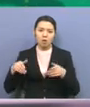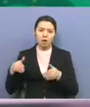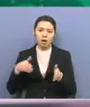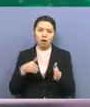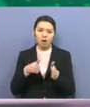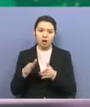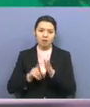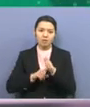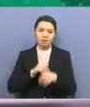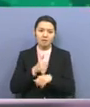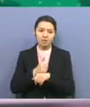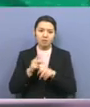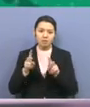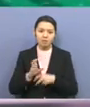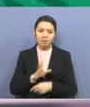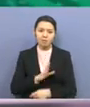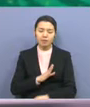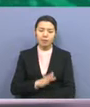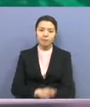жобасы басты тақырыпқа айналды.